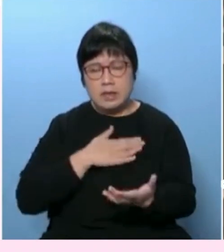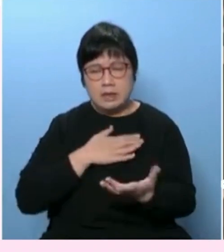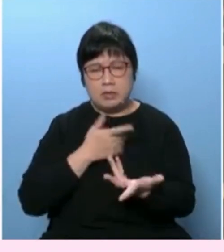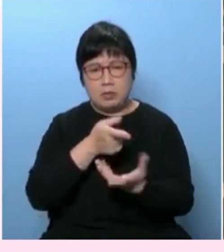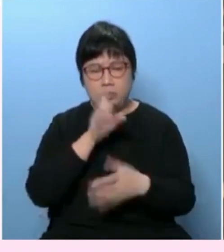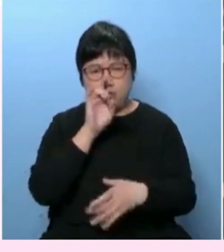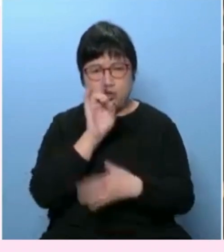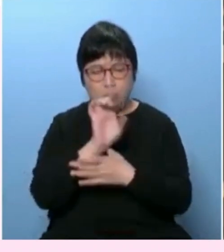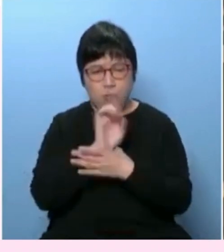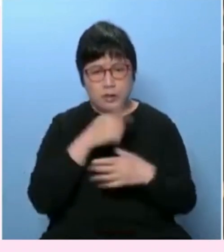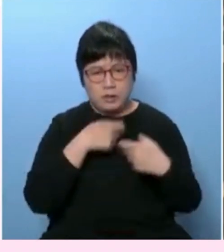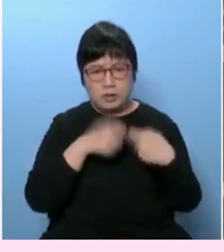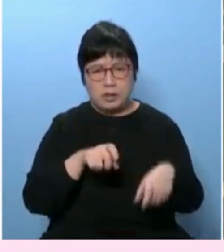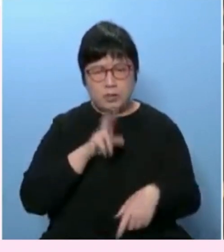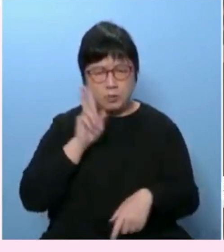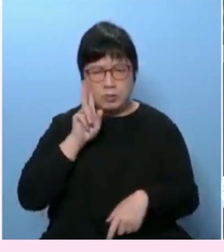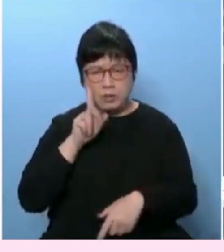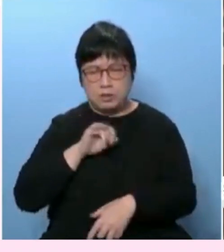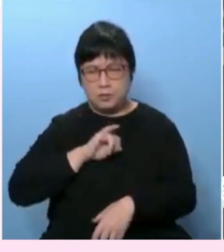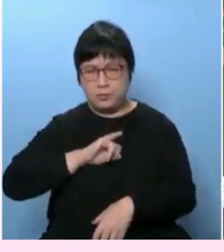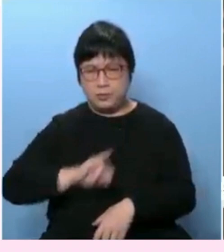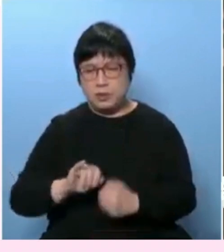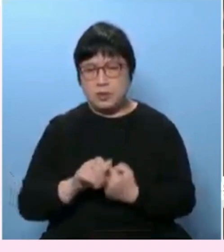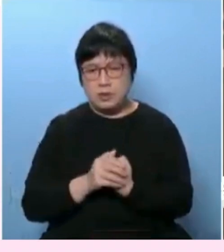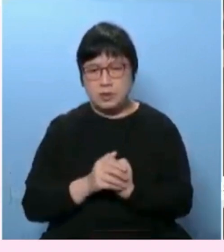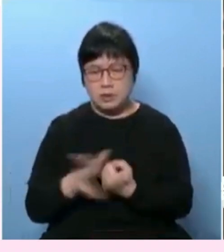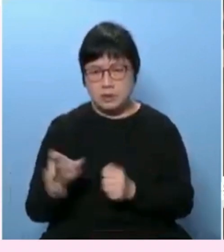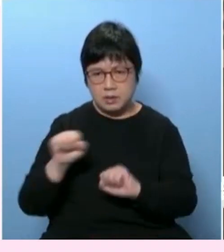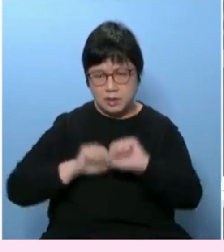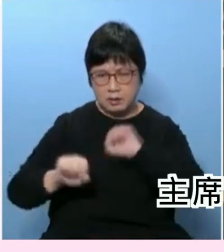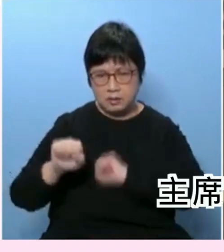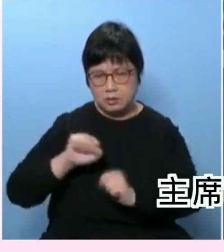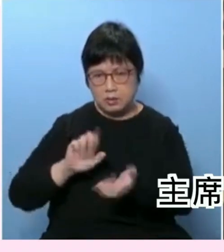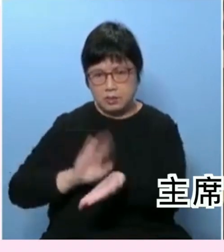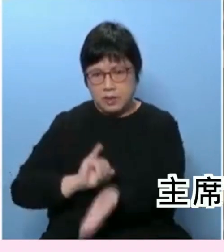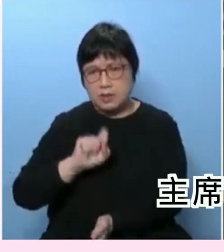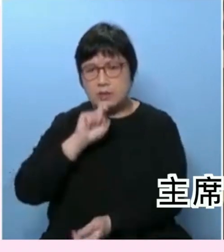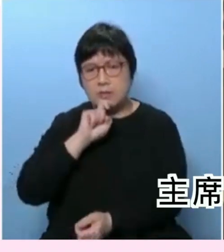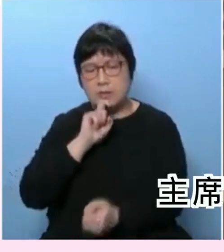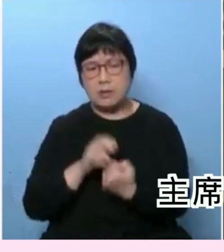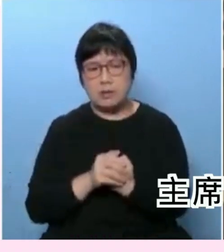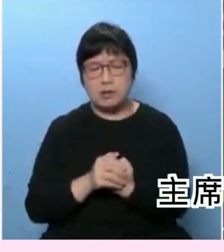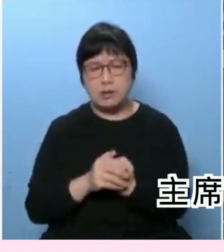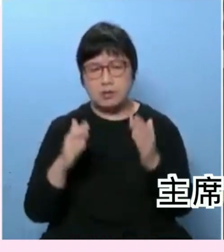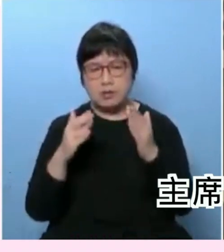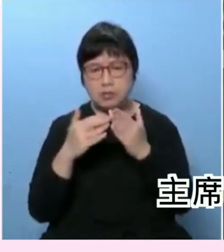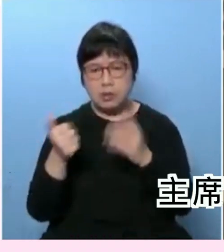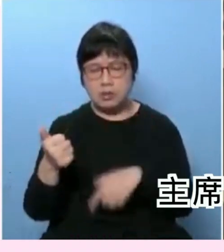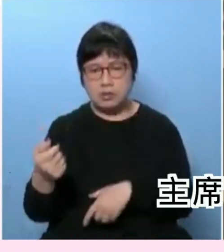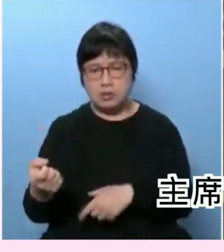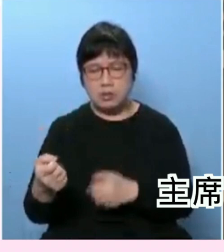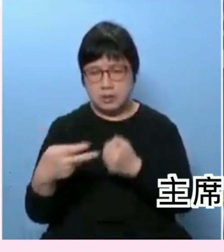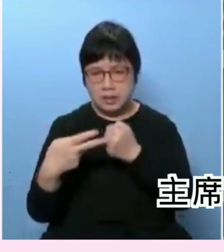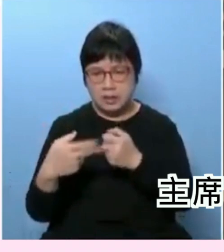即係俾人感到好涼薄啦。即係我諗係成個態度嘅問題。嗱，主席。局長咧就第三入邊係關於